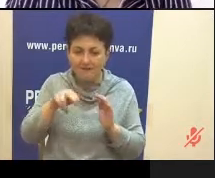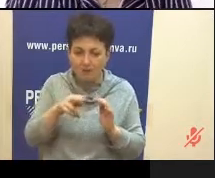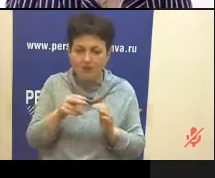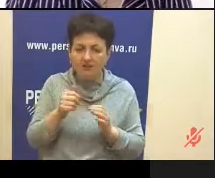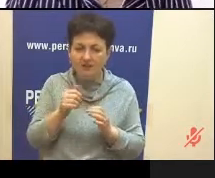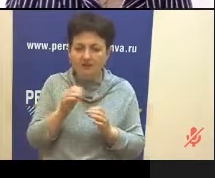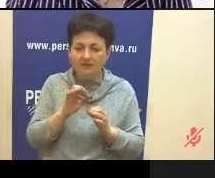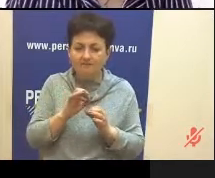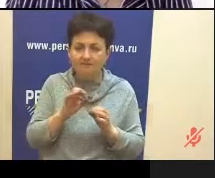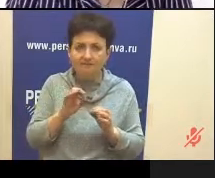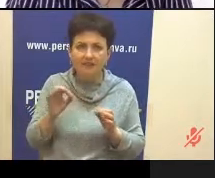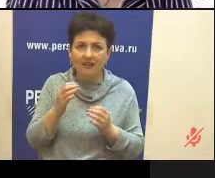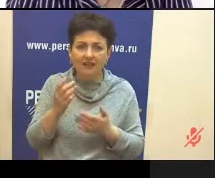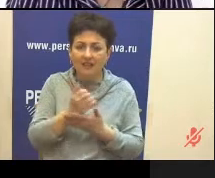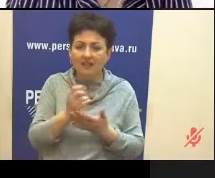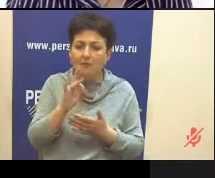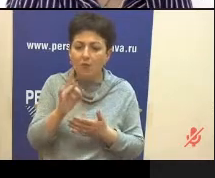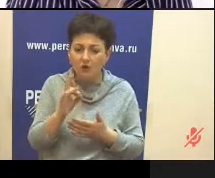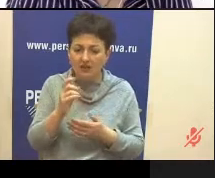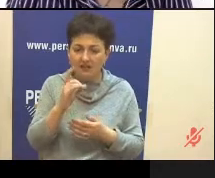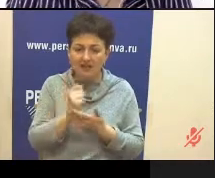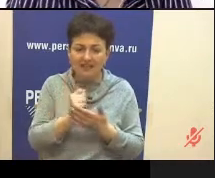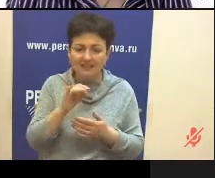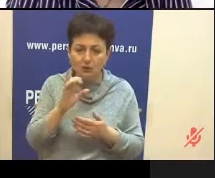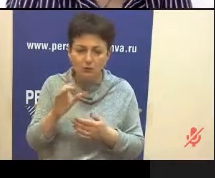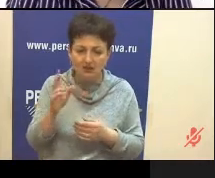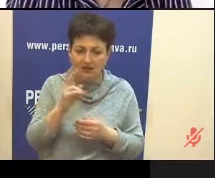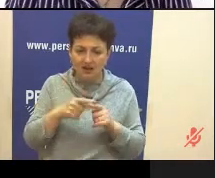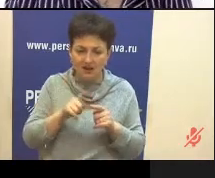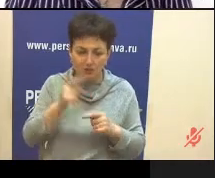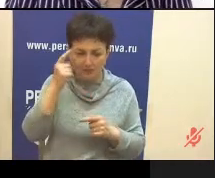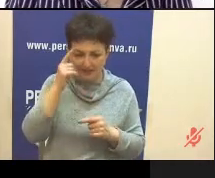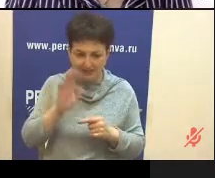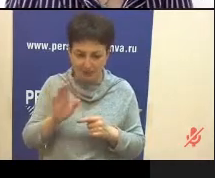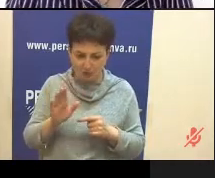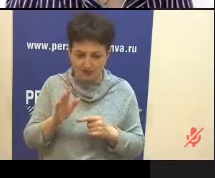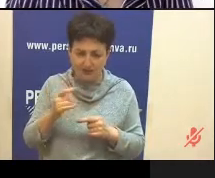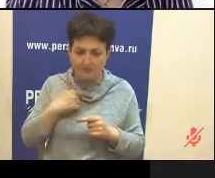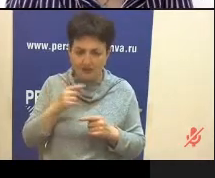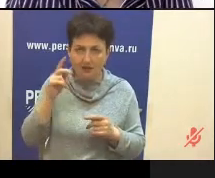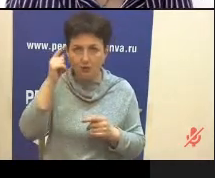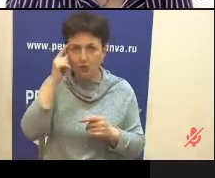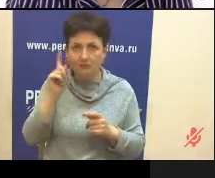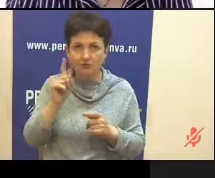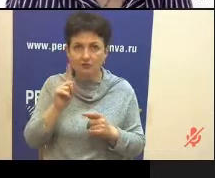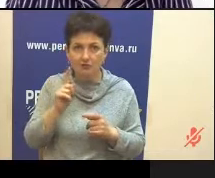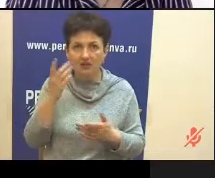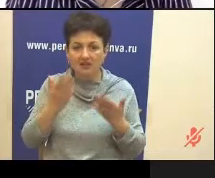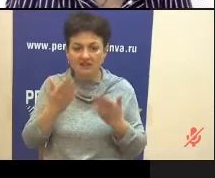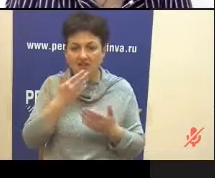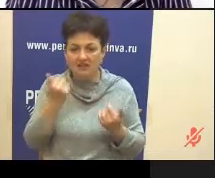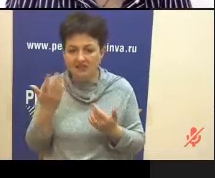колоссальным набором ресурсов, про которые часто не задумываются. Мы, как правило, думаем, что если